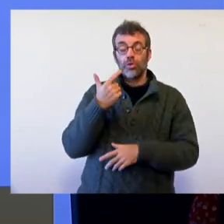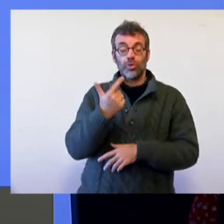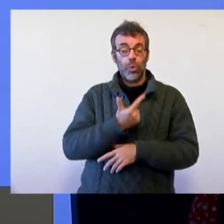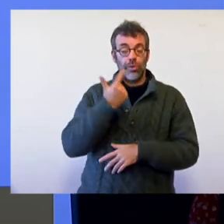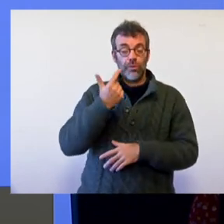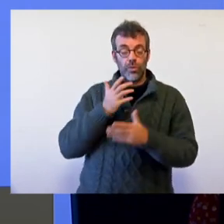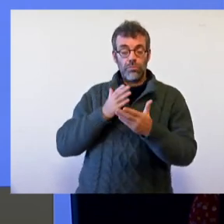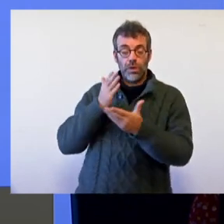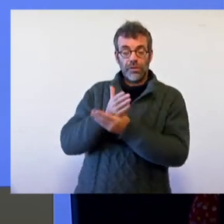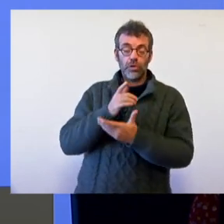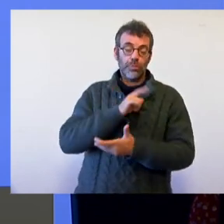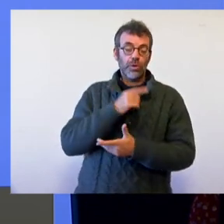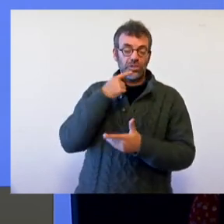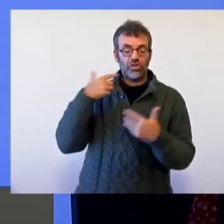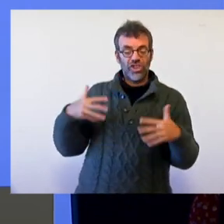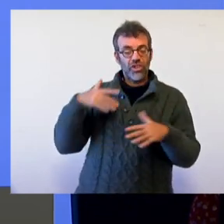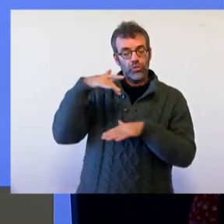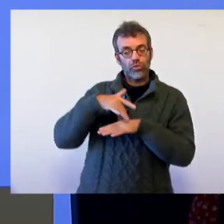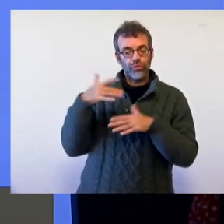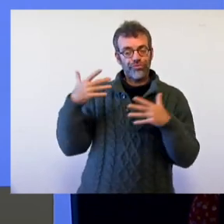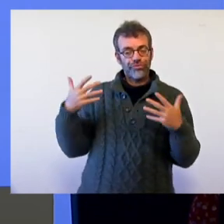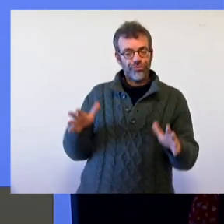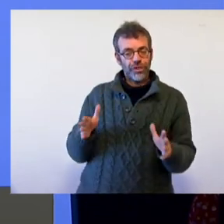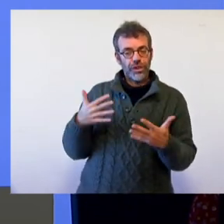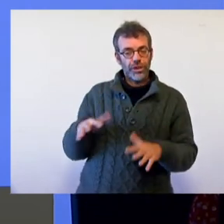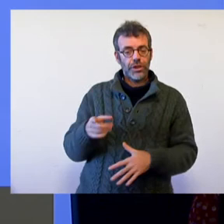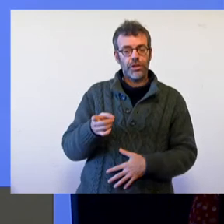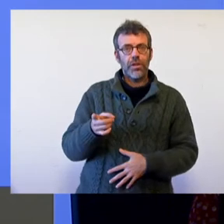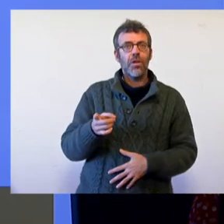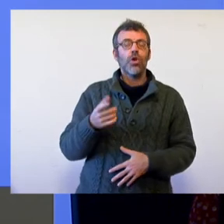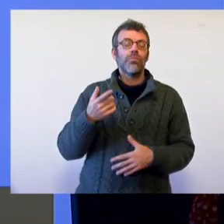lieu. Et je sais que, même si